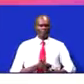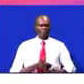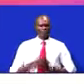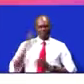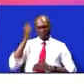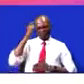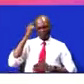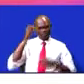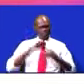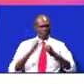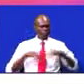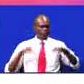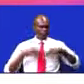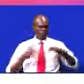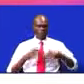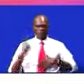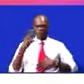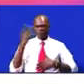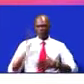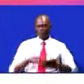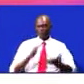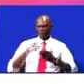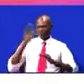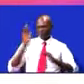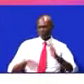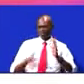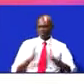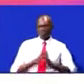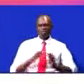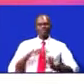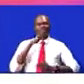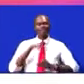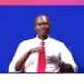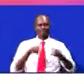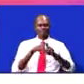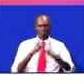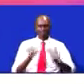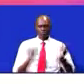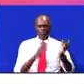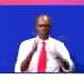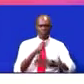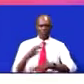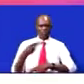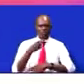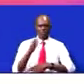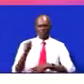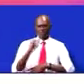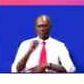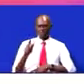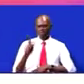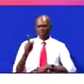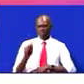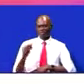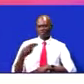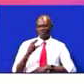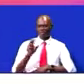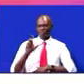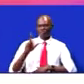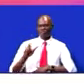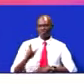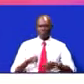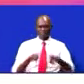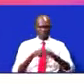Inyalo paro ni kwan mag oganda moloyo 400 ne jowito ngimagi e bungu achiel noendo ma Shakahola, kama piny owacho ma pacho kaende koro